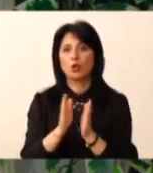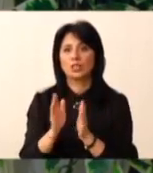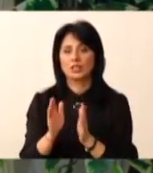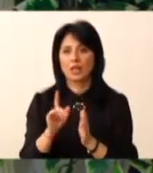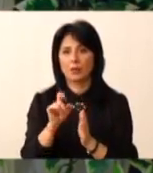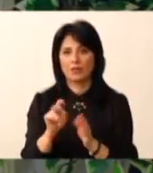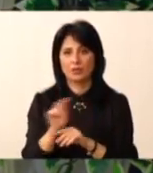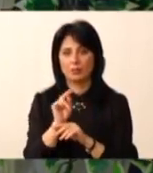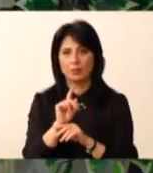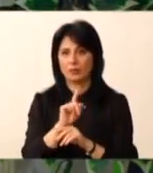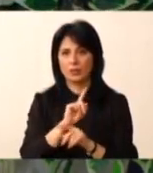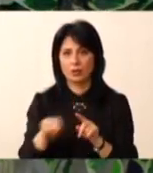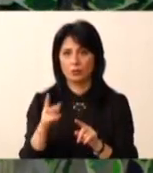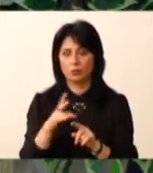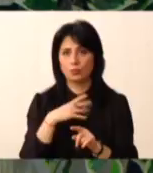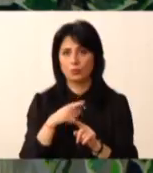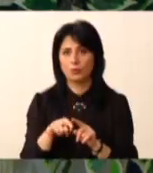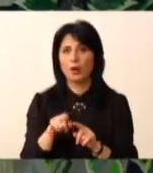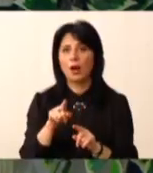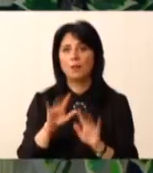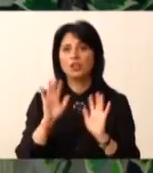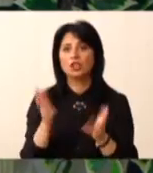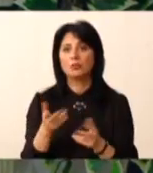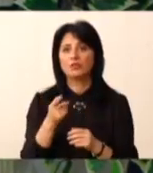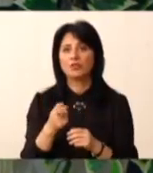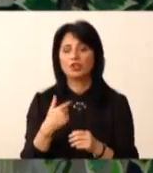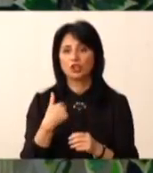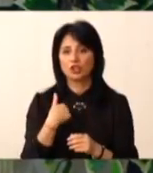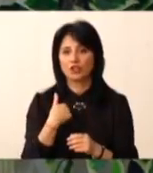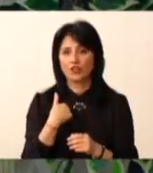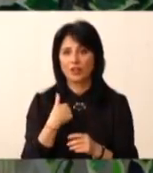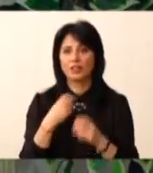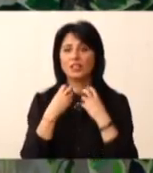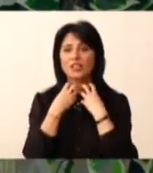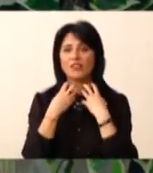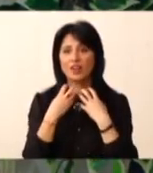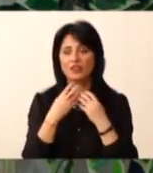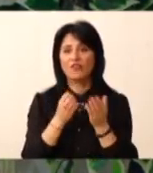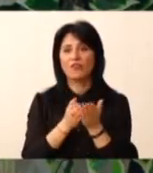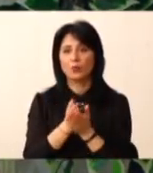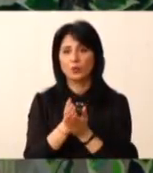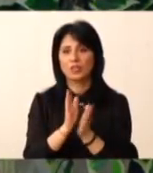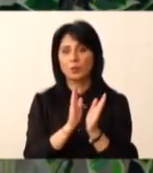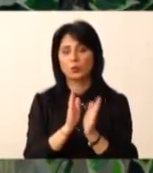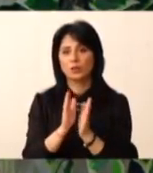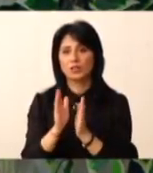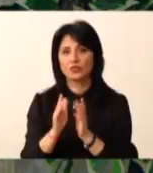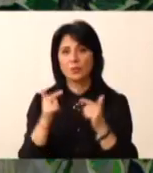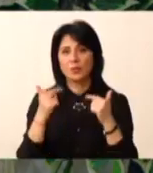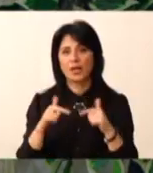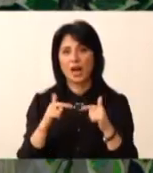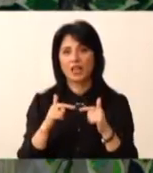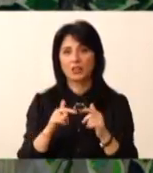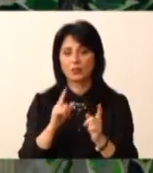მოწესრიგების ფონზე ან შემდეგ. იმიტომ რომ ასეთ შემთხვევაში ჩვენ ფარისებრი ჯირკვლის ფუნქციის მოწესრიგებით